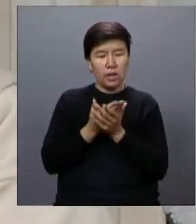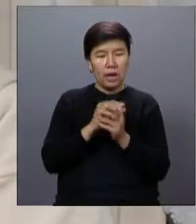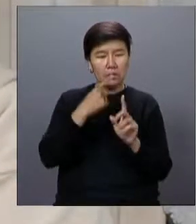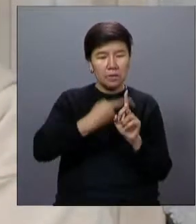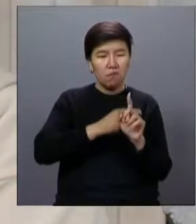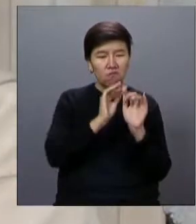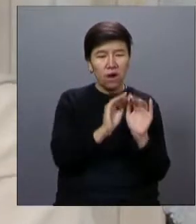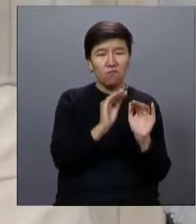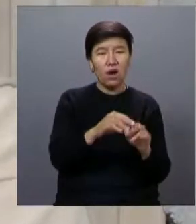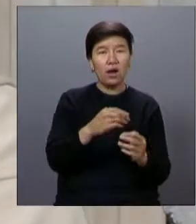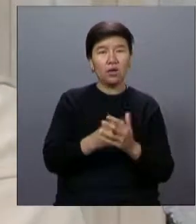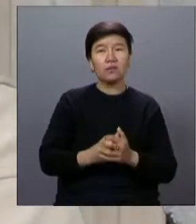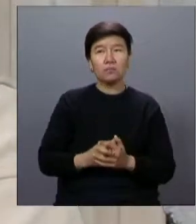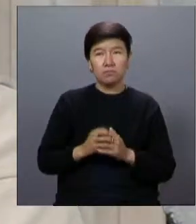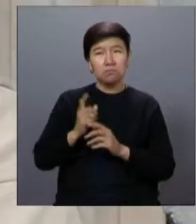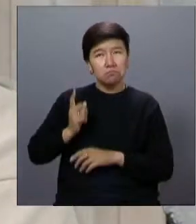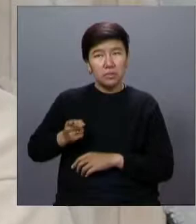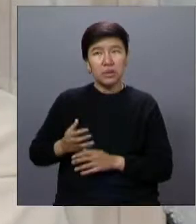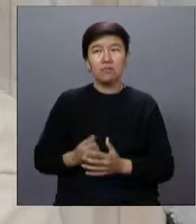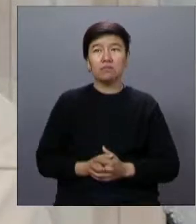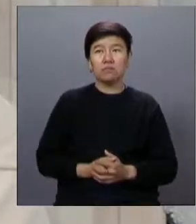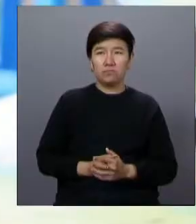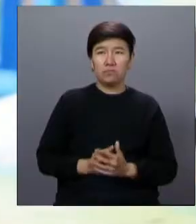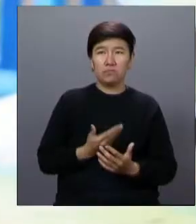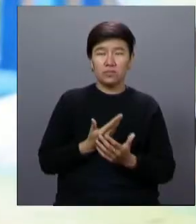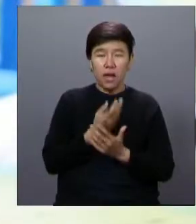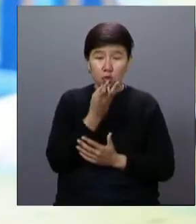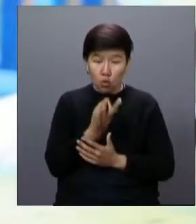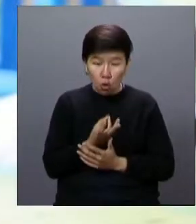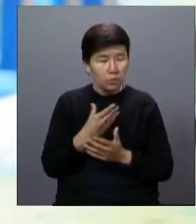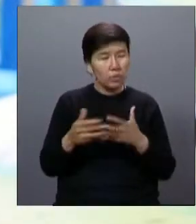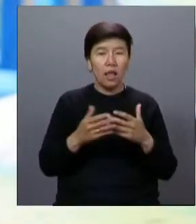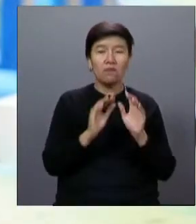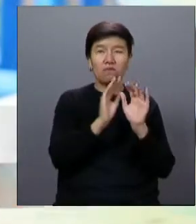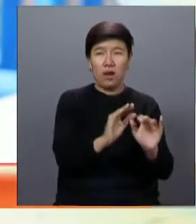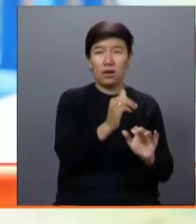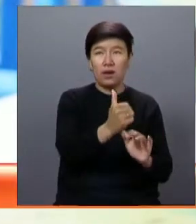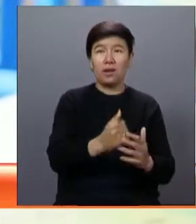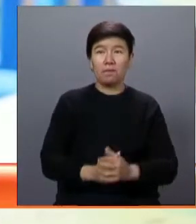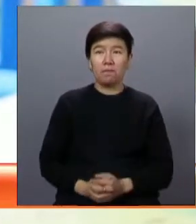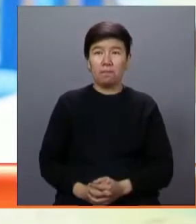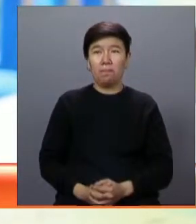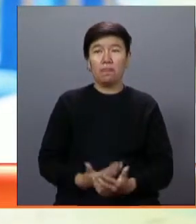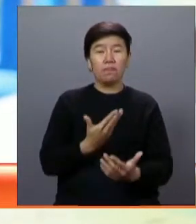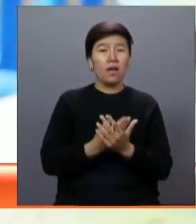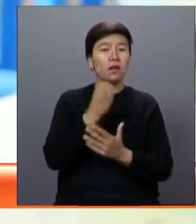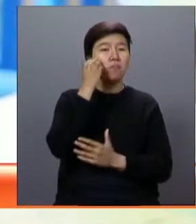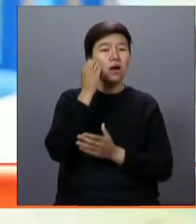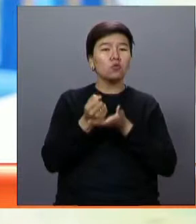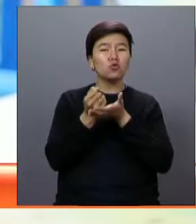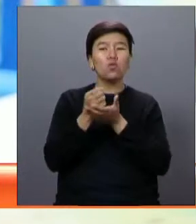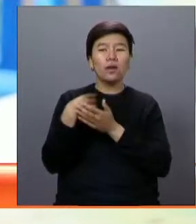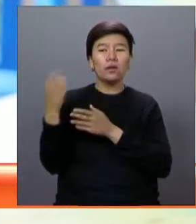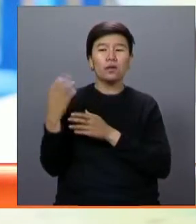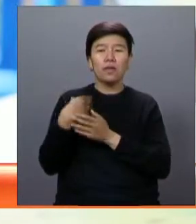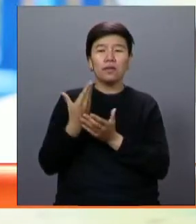บางเดือนมีไม่มีแล้วก็มาฝากได้อย่าง น ี ้ก็เงินหมู่บ้านก็ช่วยกันออมถ้าเขาถ้าเ